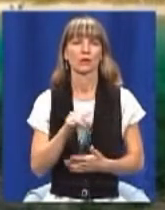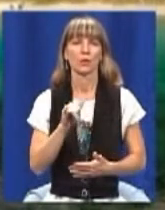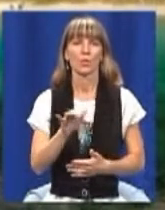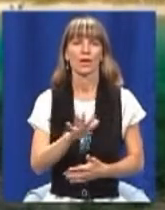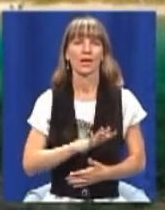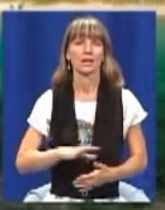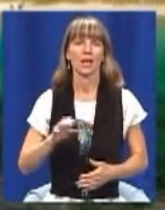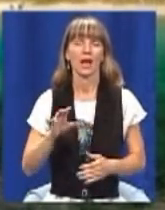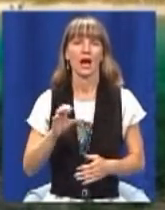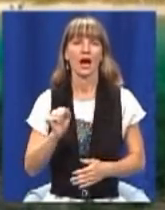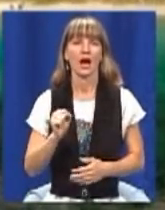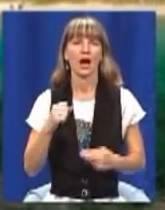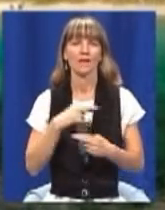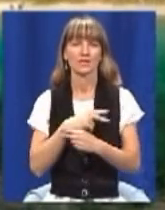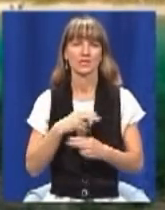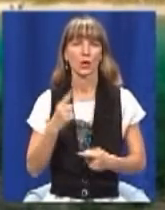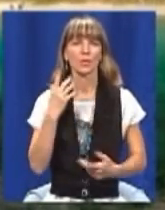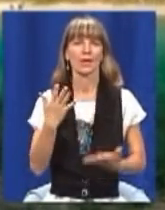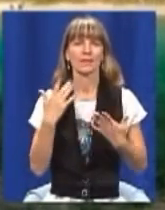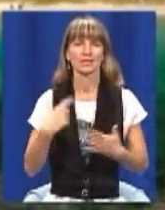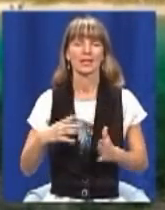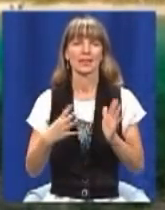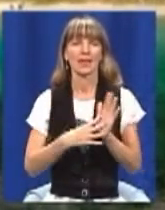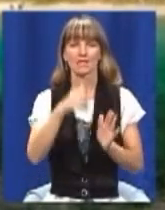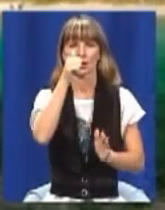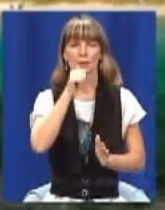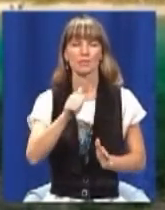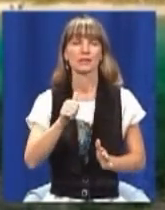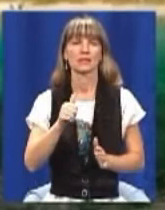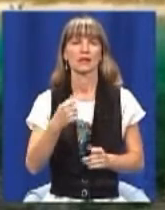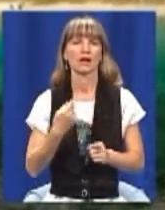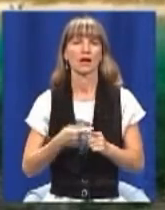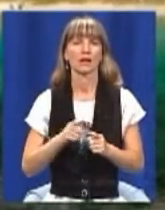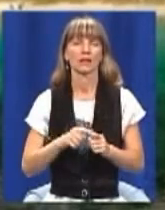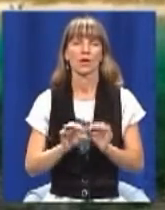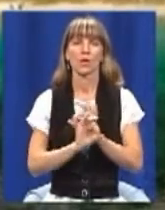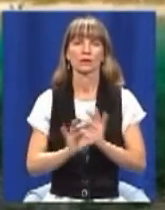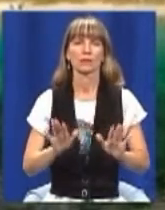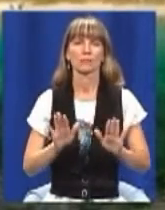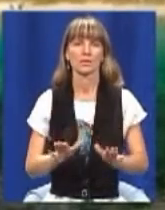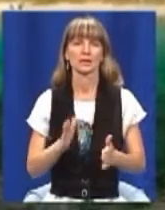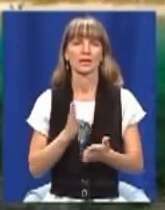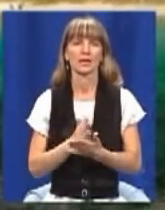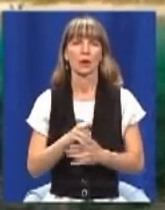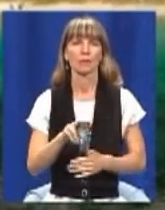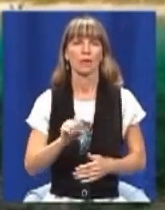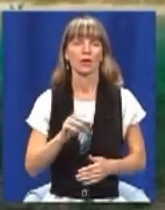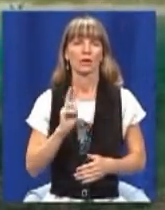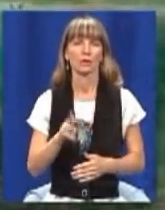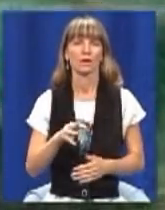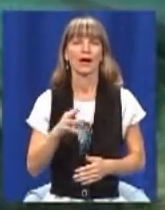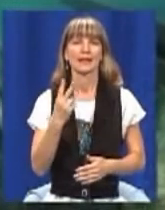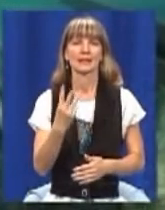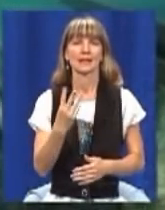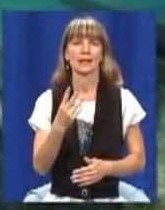країні Австрія. Уявіть собі, 9 місяців на рік це чудове місце є парком, а 3 місяці –